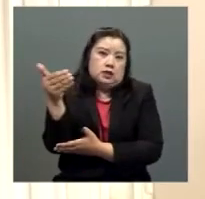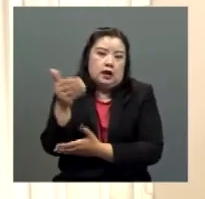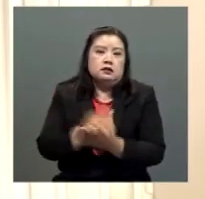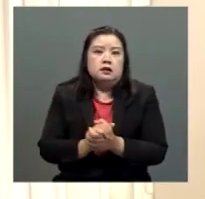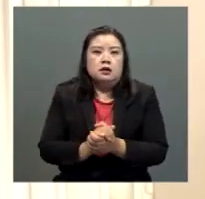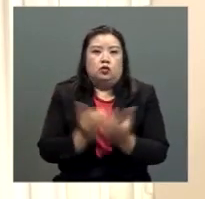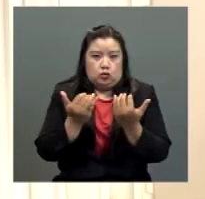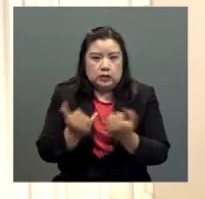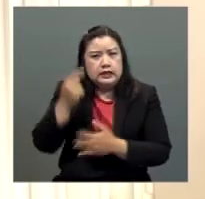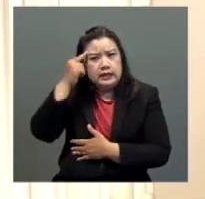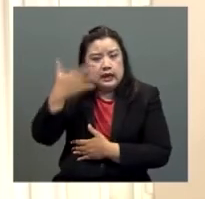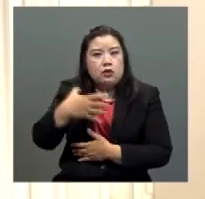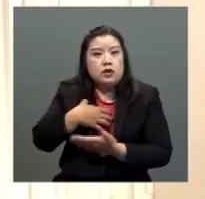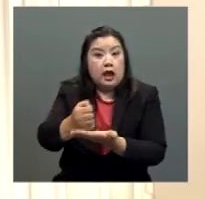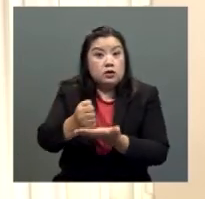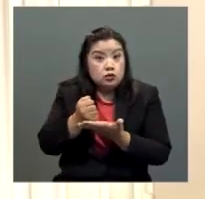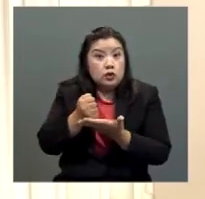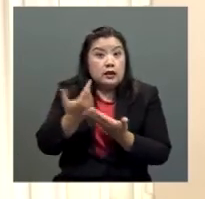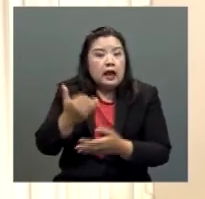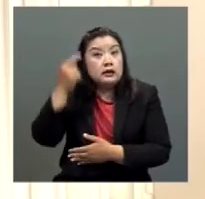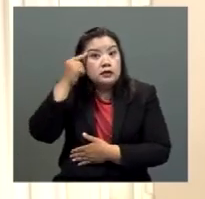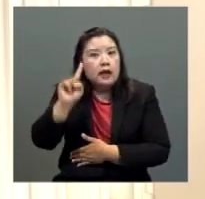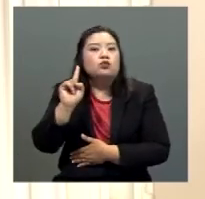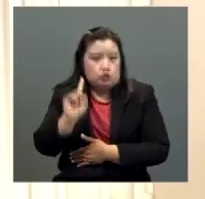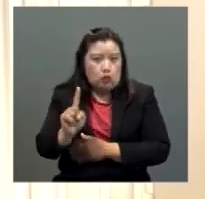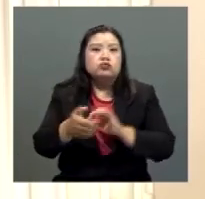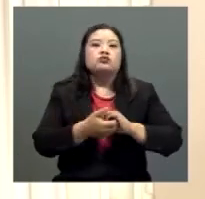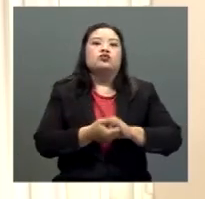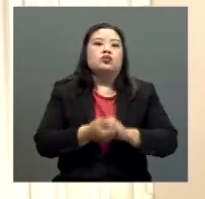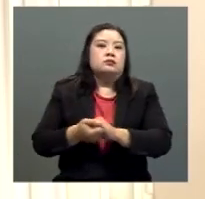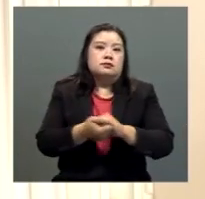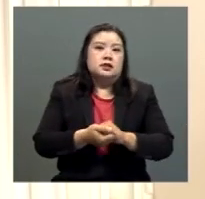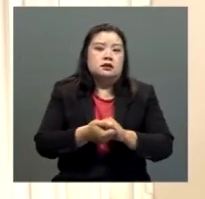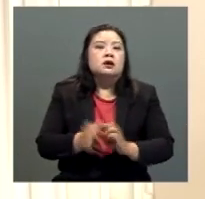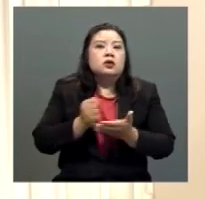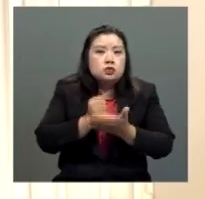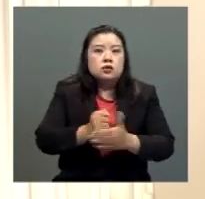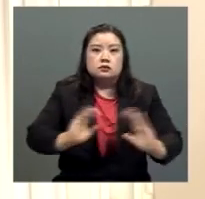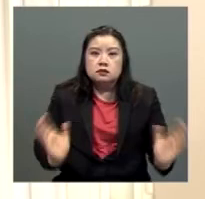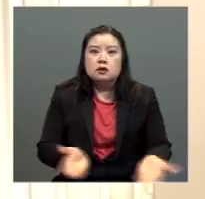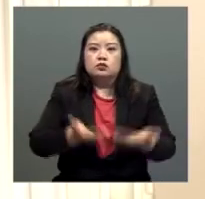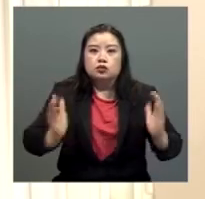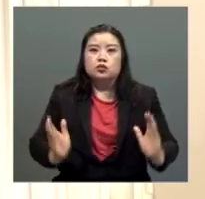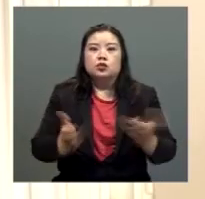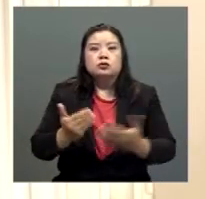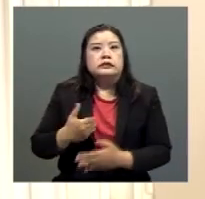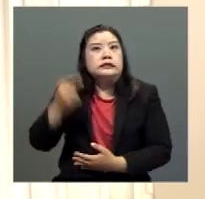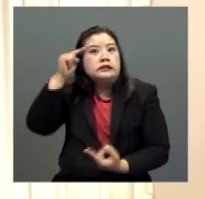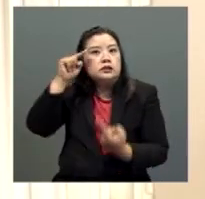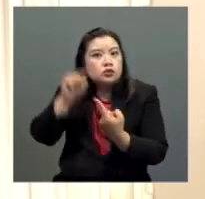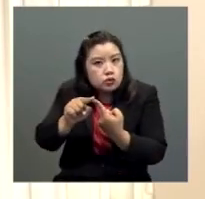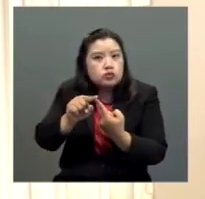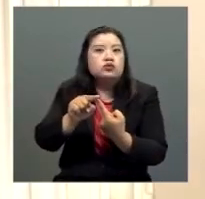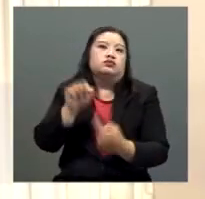ติทางใดทางหนึ่งแล้วก็ขอให้ทุกคนได้ร่วมมือกันสนับสนุนเพื่อช่วยกันผลักดันให้เกิดความสำเร็จตามที่เราต้อง